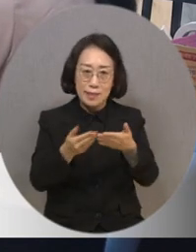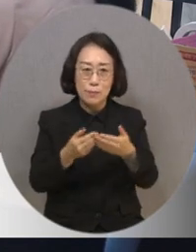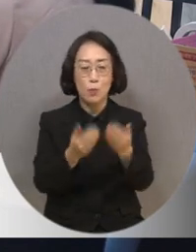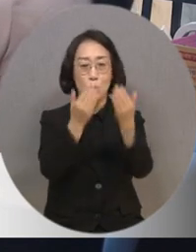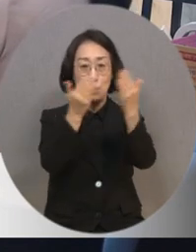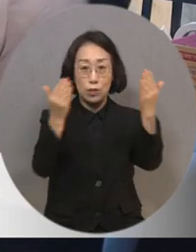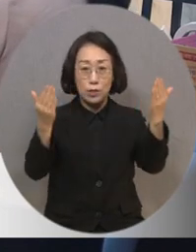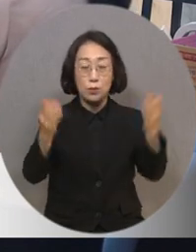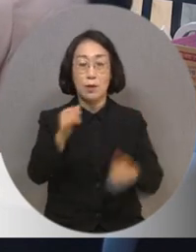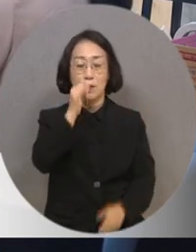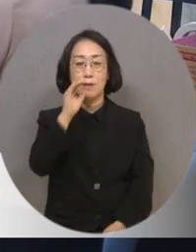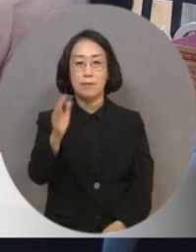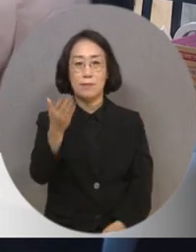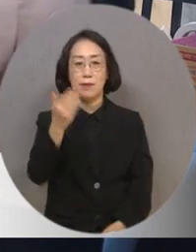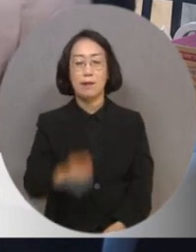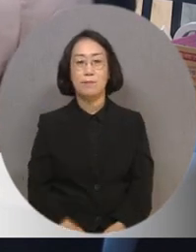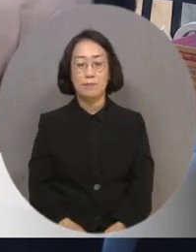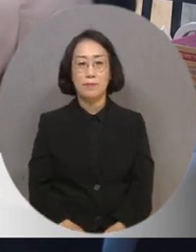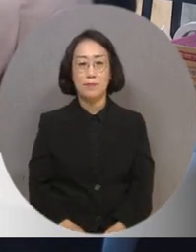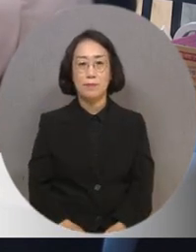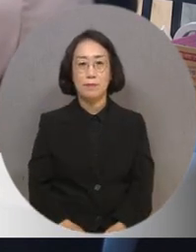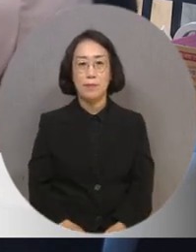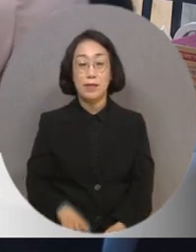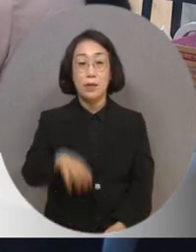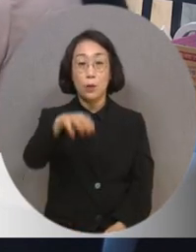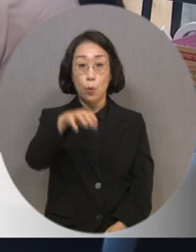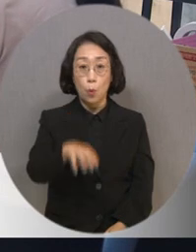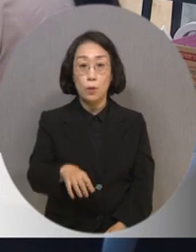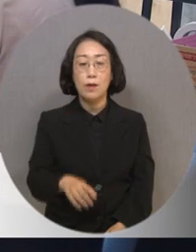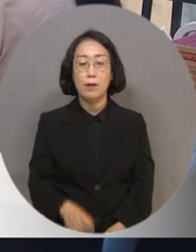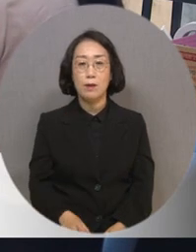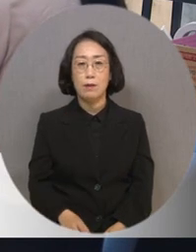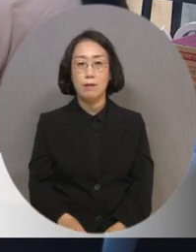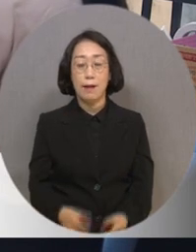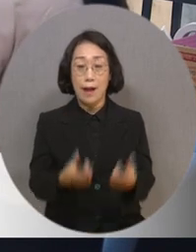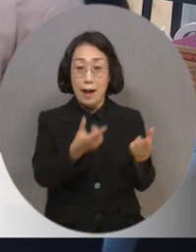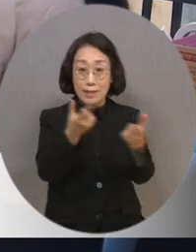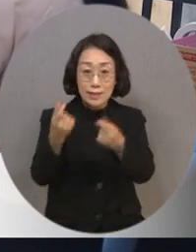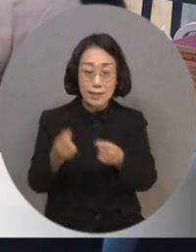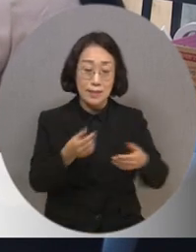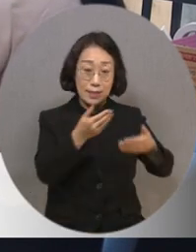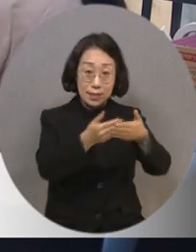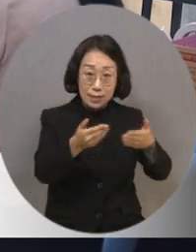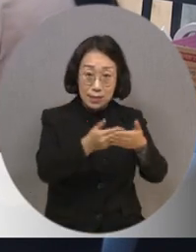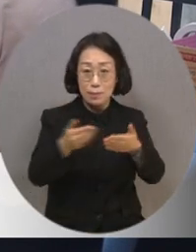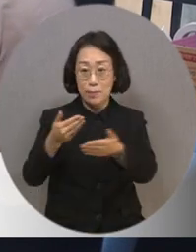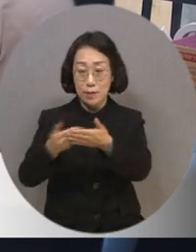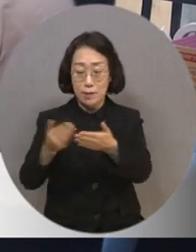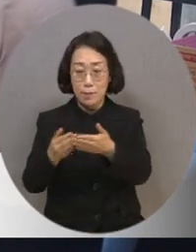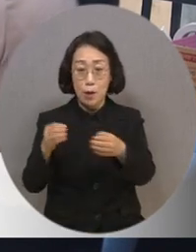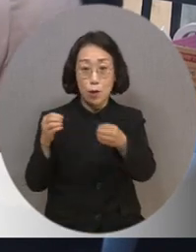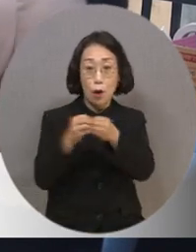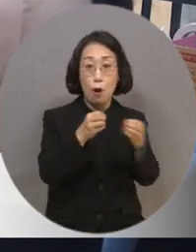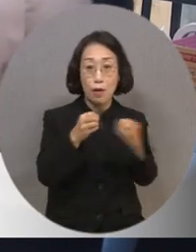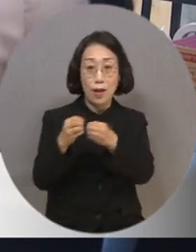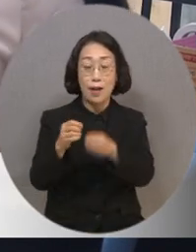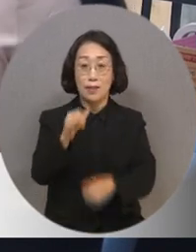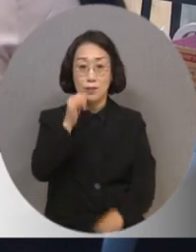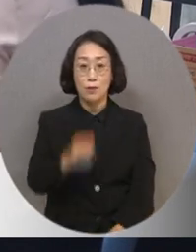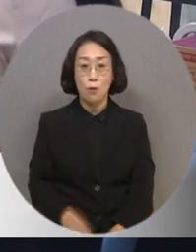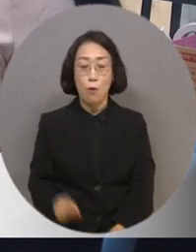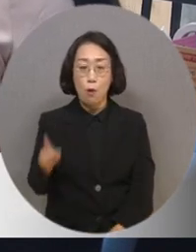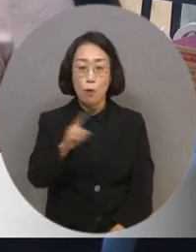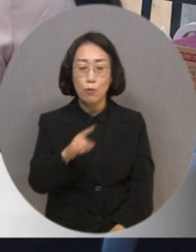되었습니다. 네, 다음으로 이 작업실에서 작품 활동하면서 서로에게 이제 주는 영향을 무시 못하잖아요.